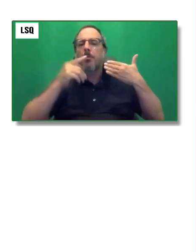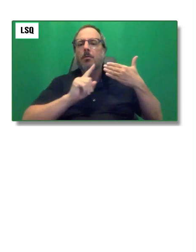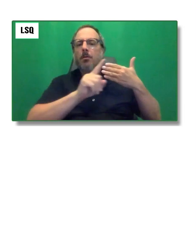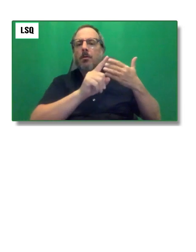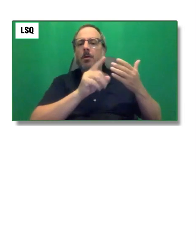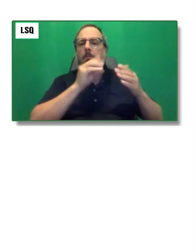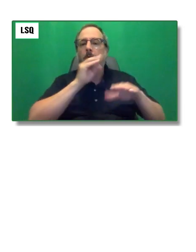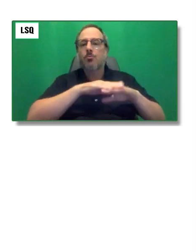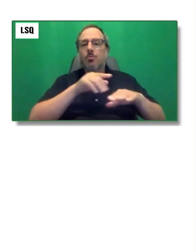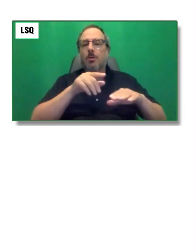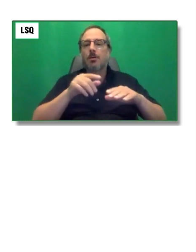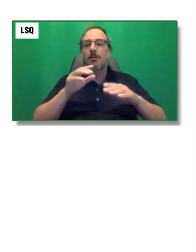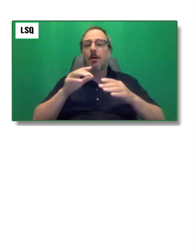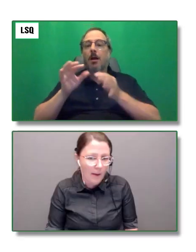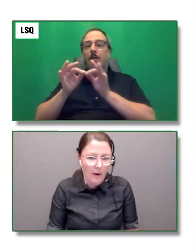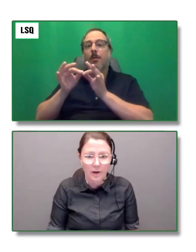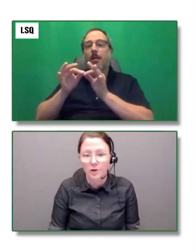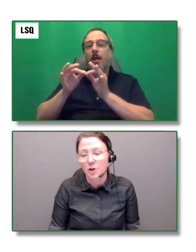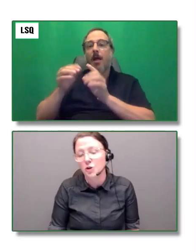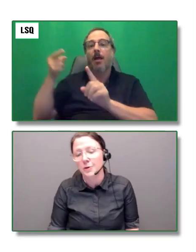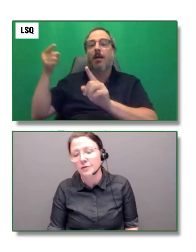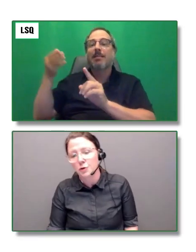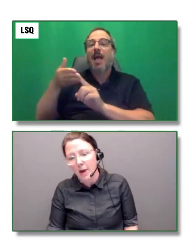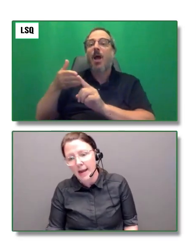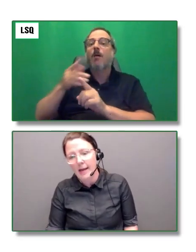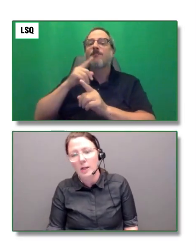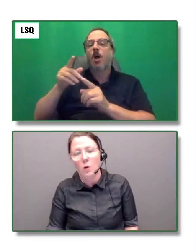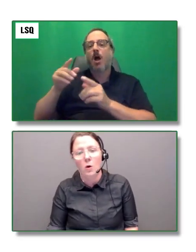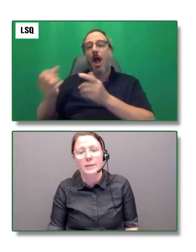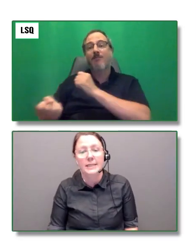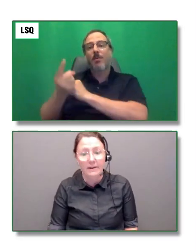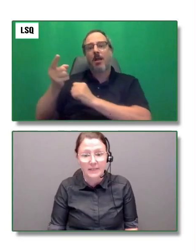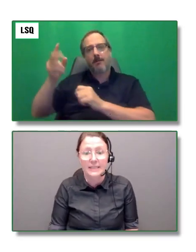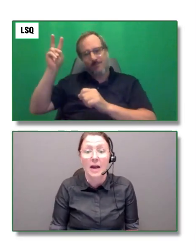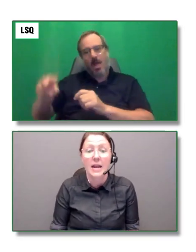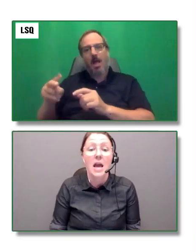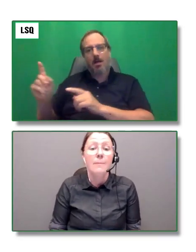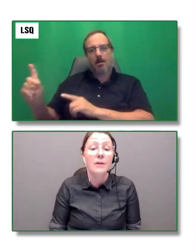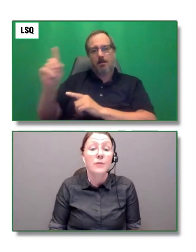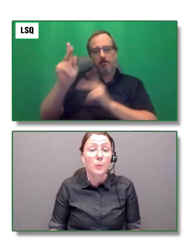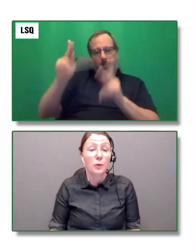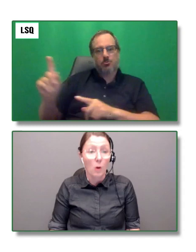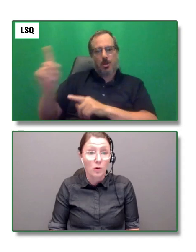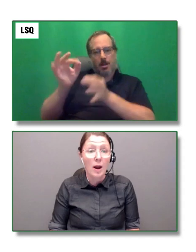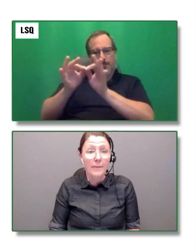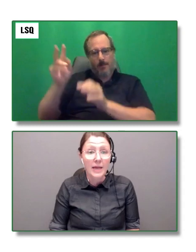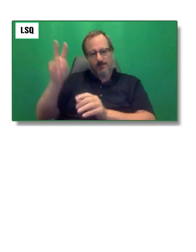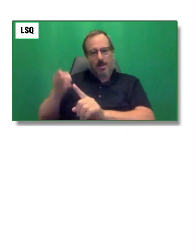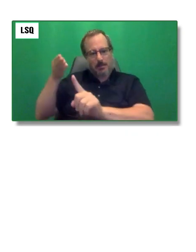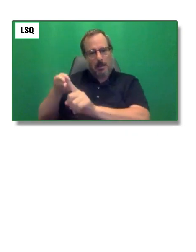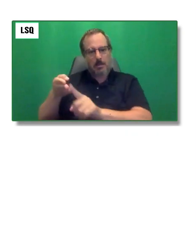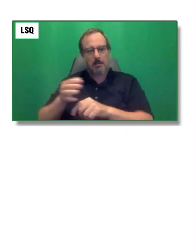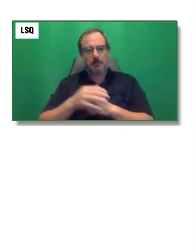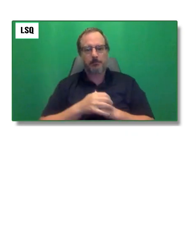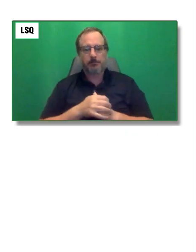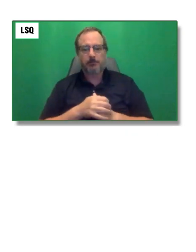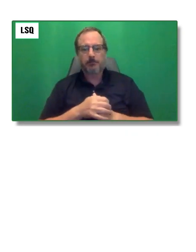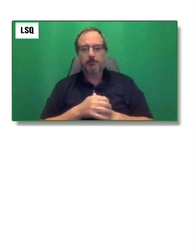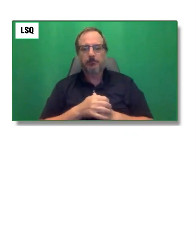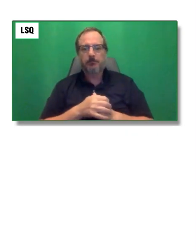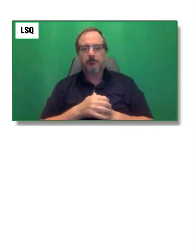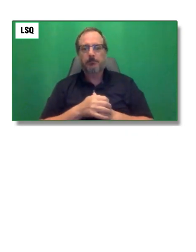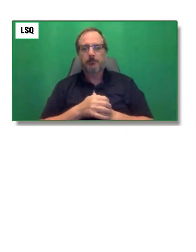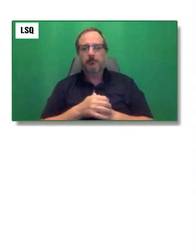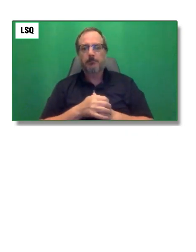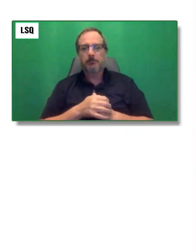pour la communication en anglais, si c'est un point d'information sur un sentier ou si c'est une affiche de